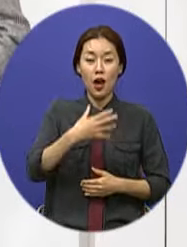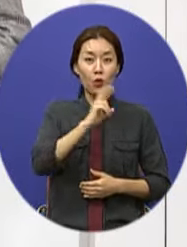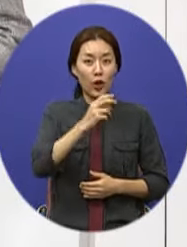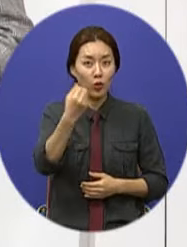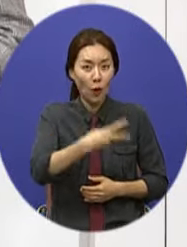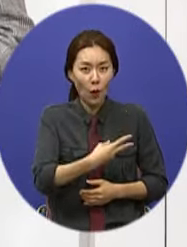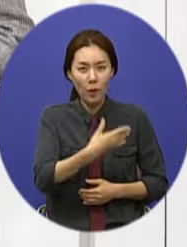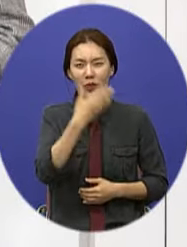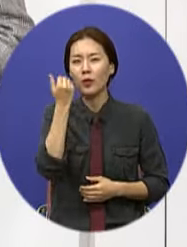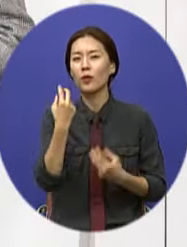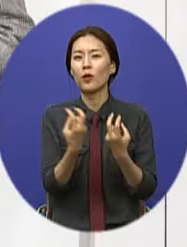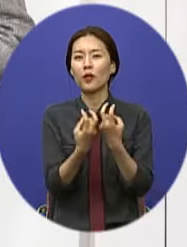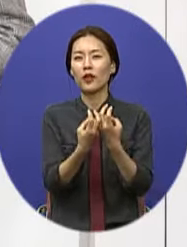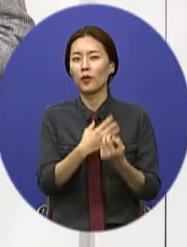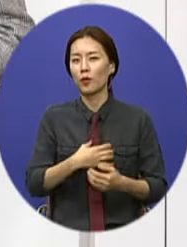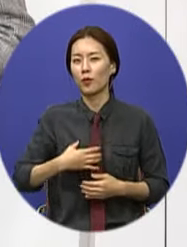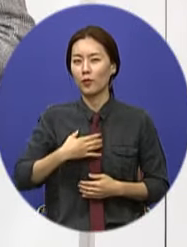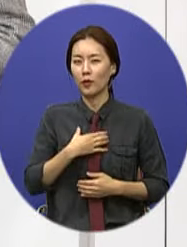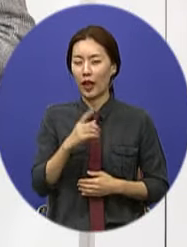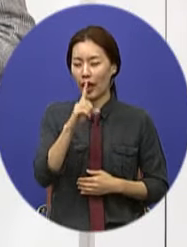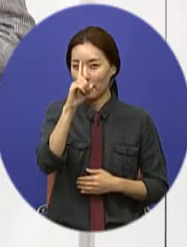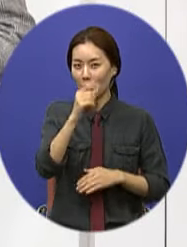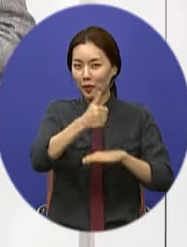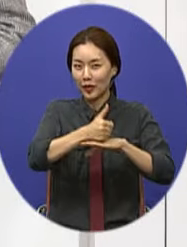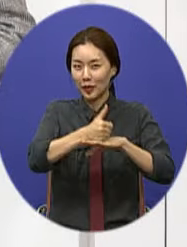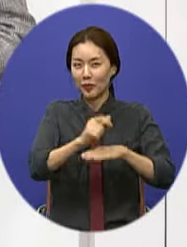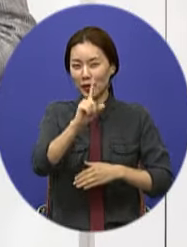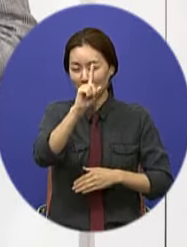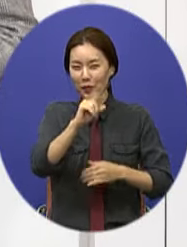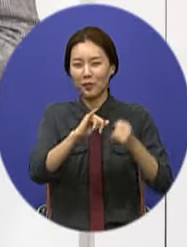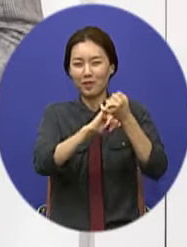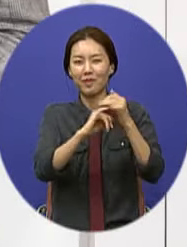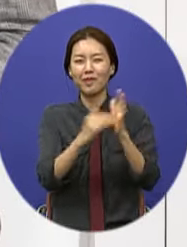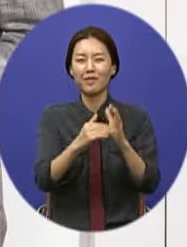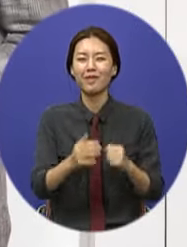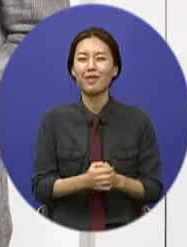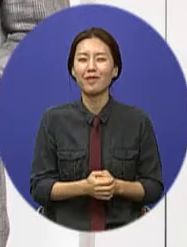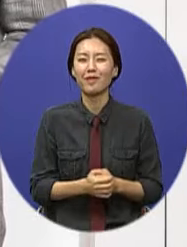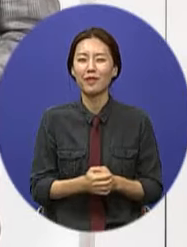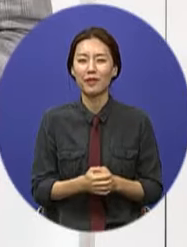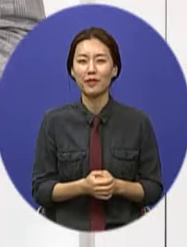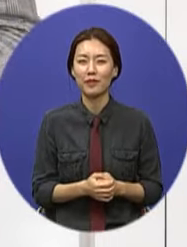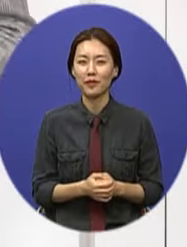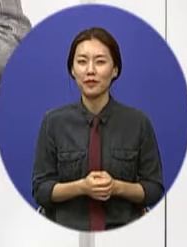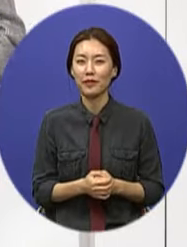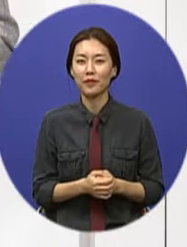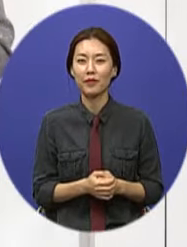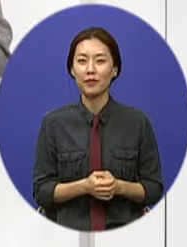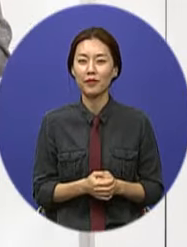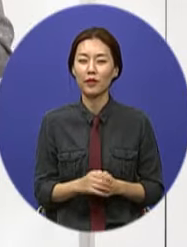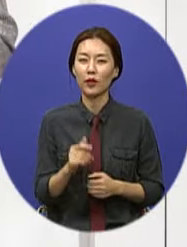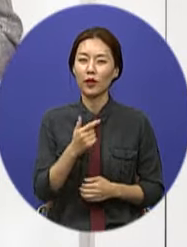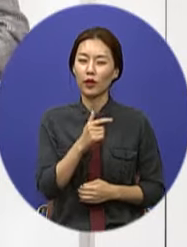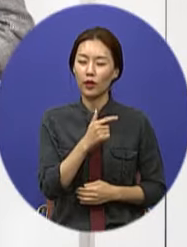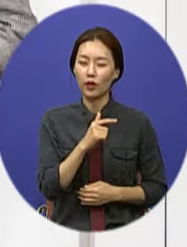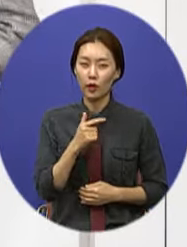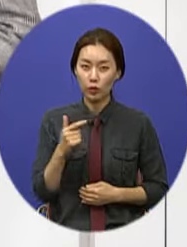어떡할까? 걱정되네. 이제 한 번만 불러 안 부른다고 그랬죠. 아, 네. 네. 예. 예. 자, 뭐